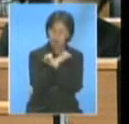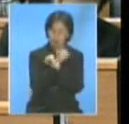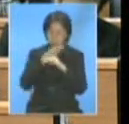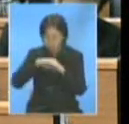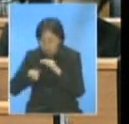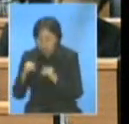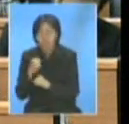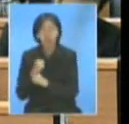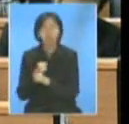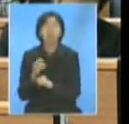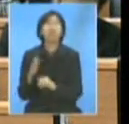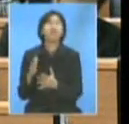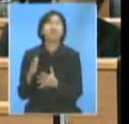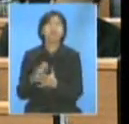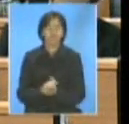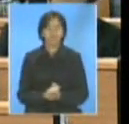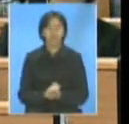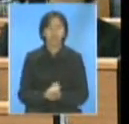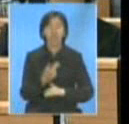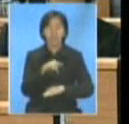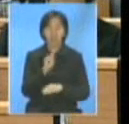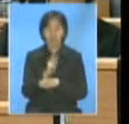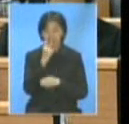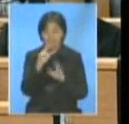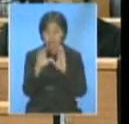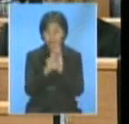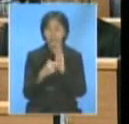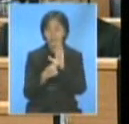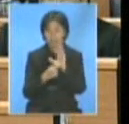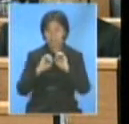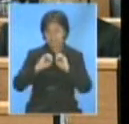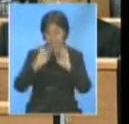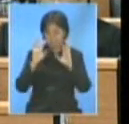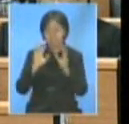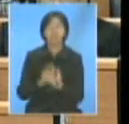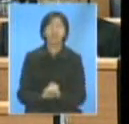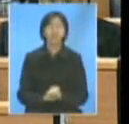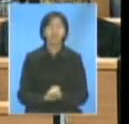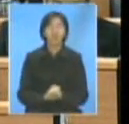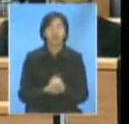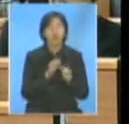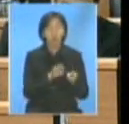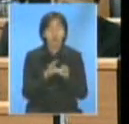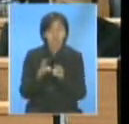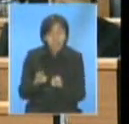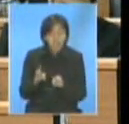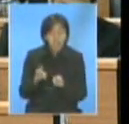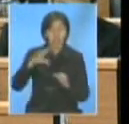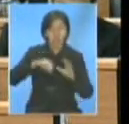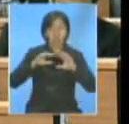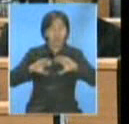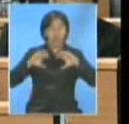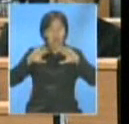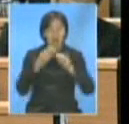วันนี้ท่านประธานเวลาเราไปดูกันให้ชัดอย่างนี้ครับว่ากระบวนการการทุจริตวันนี้นอกจากหน่วยงานราช